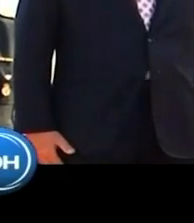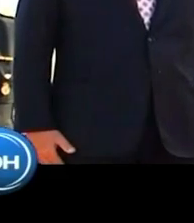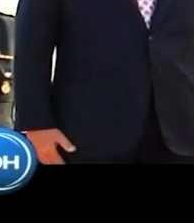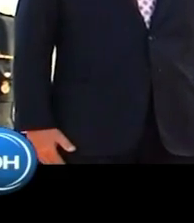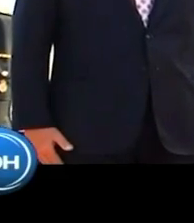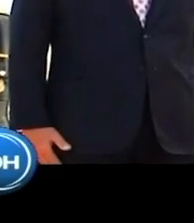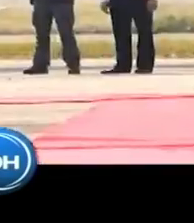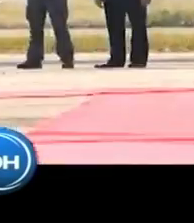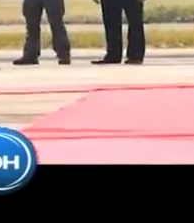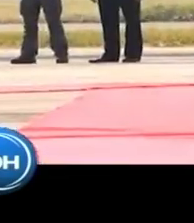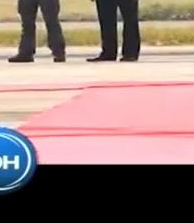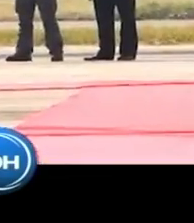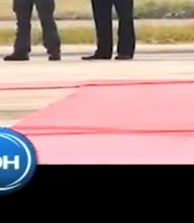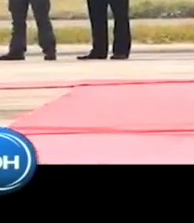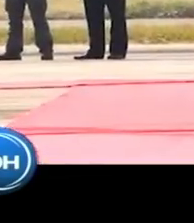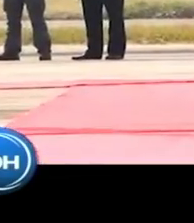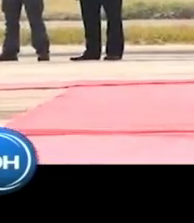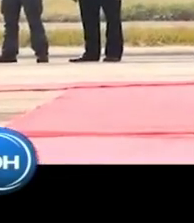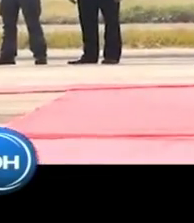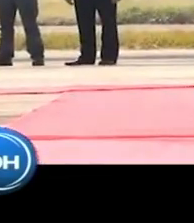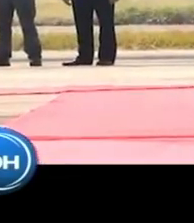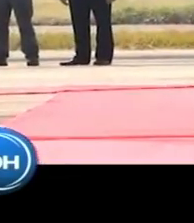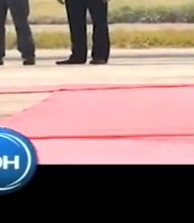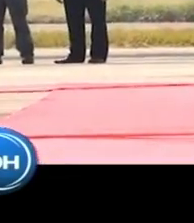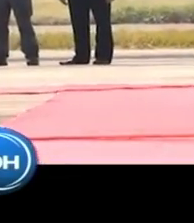garde républicaine.